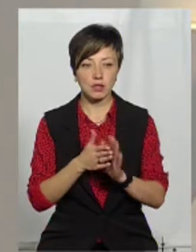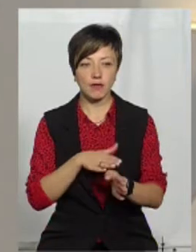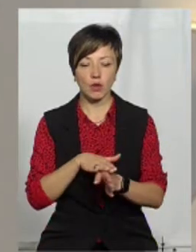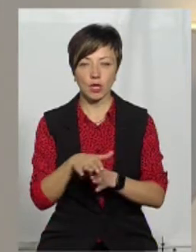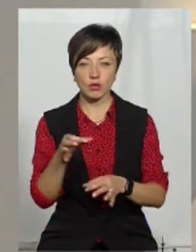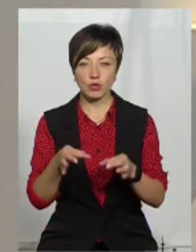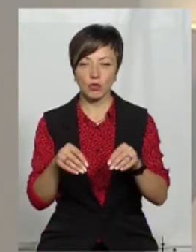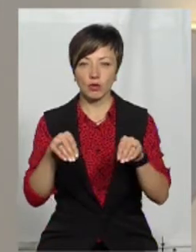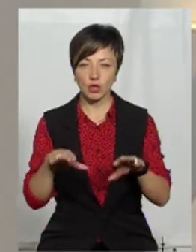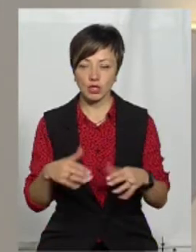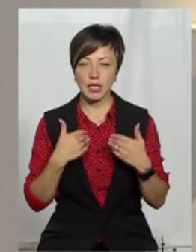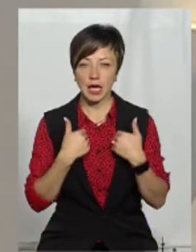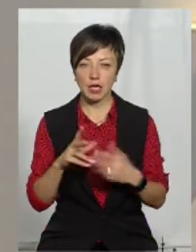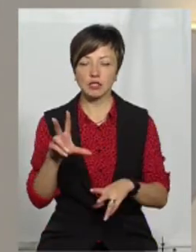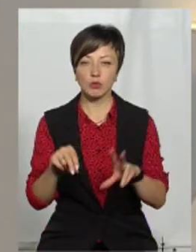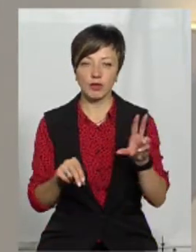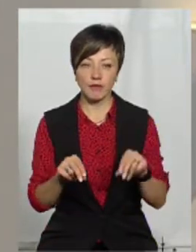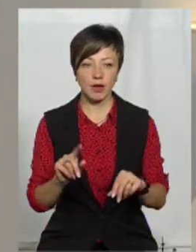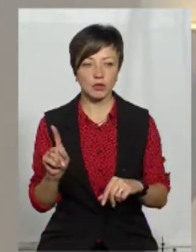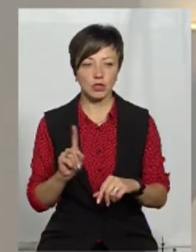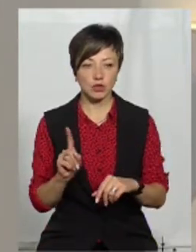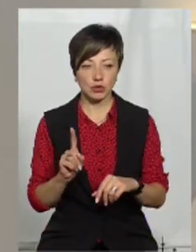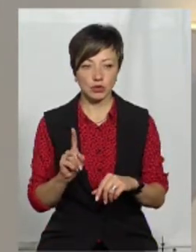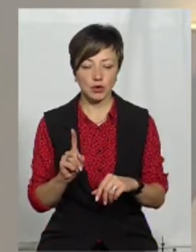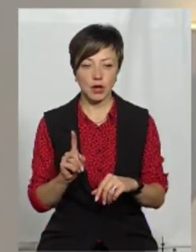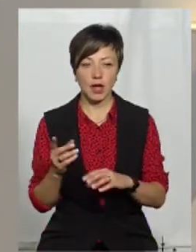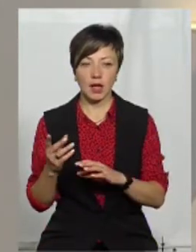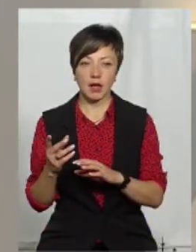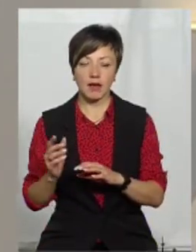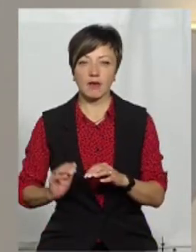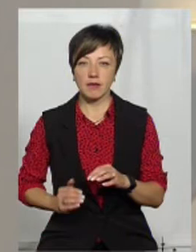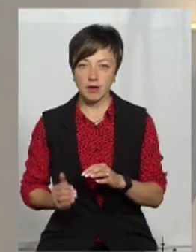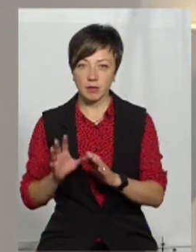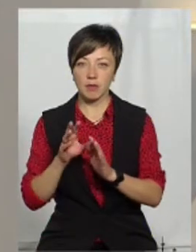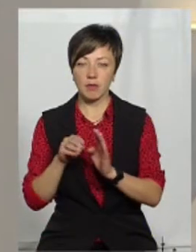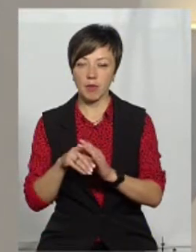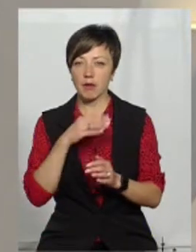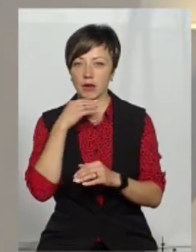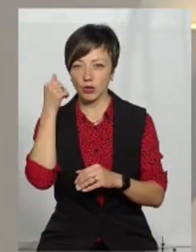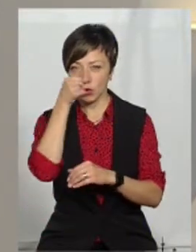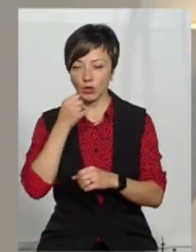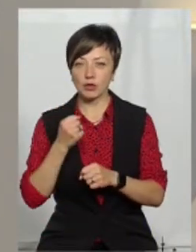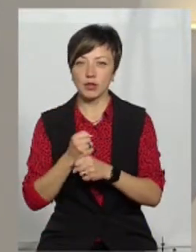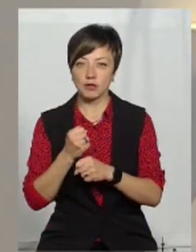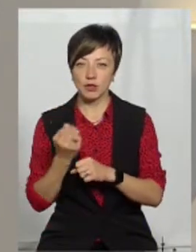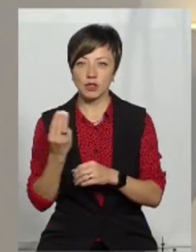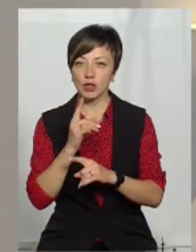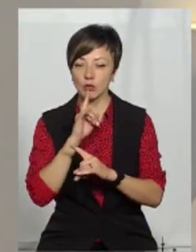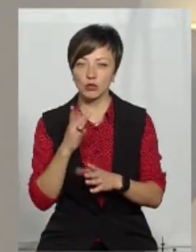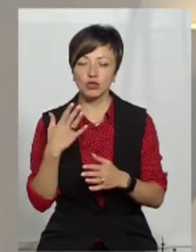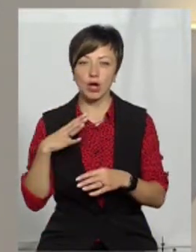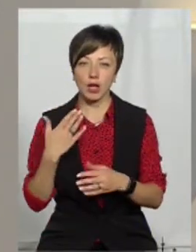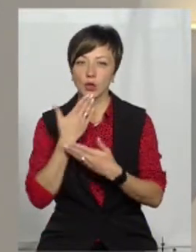судового рішення. Я сподіваюся, що інвестори, які працювали тут багато років, шепетівці, не будуть чекати дійсно останнього дня,